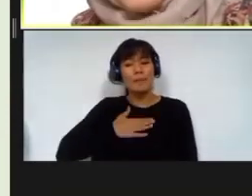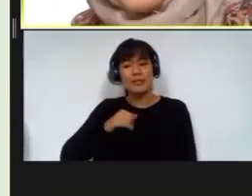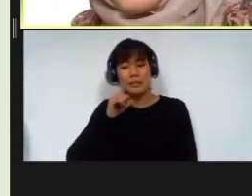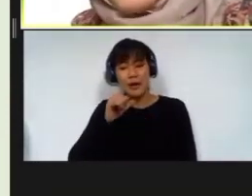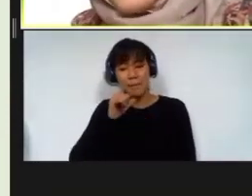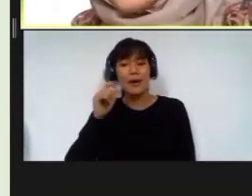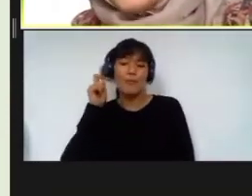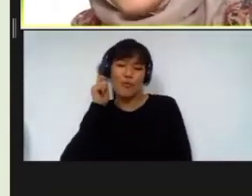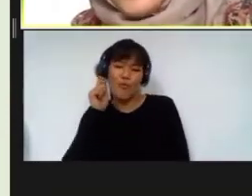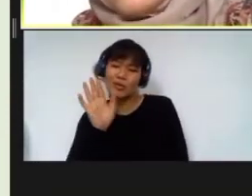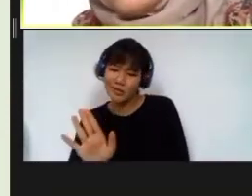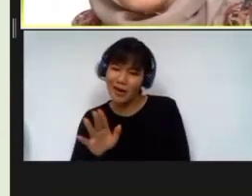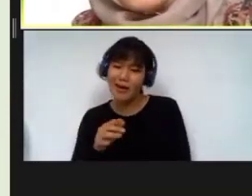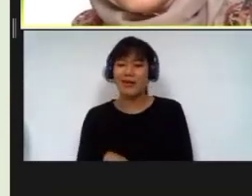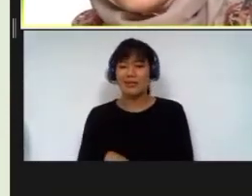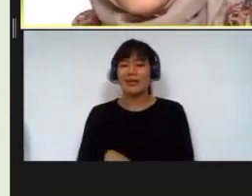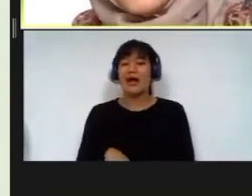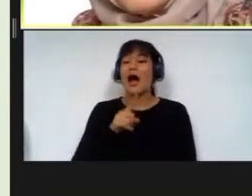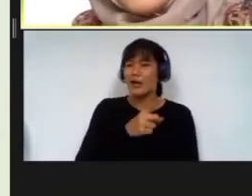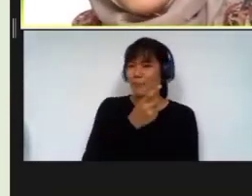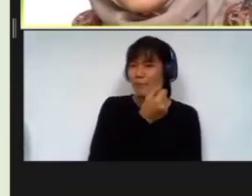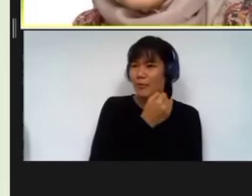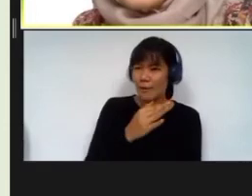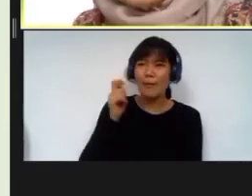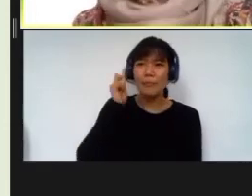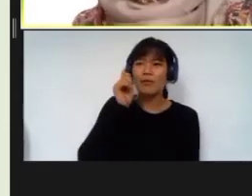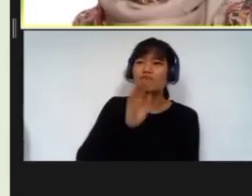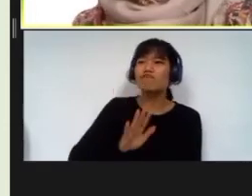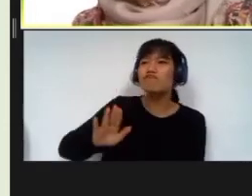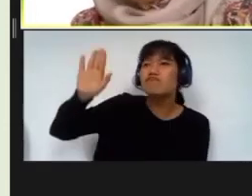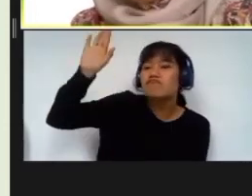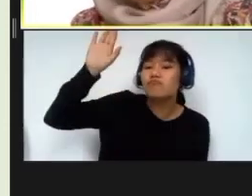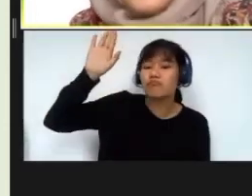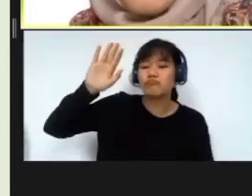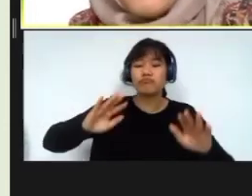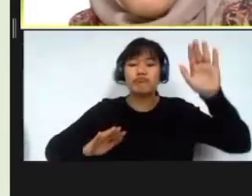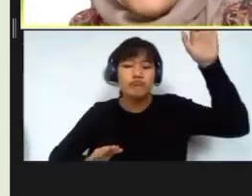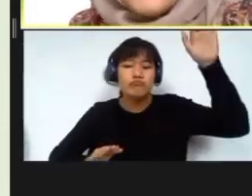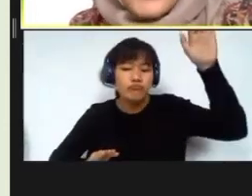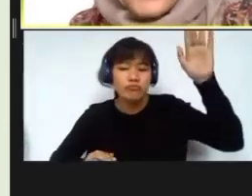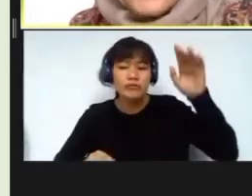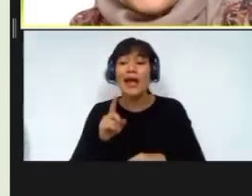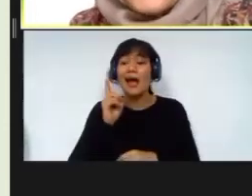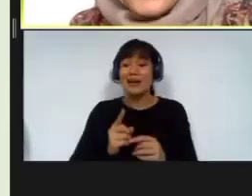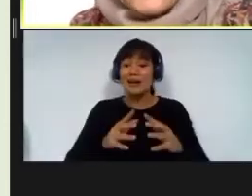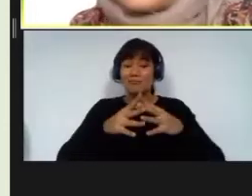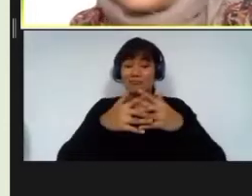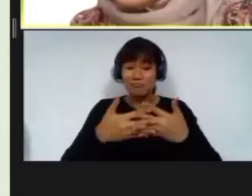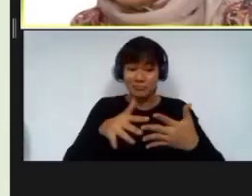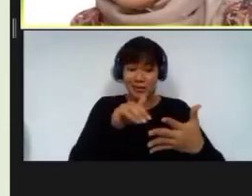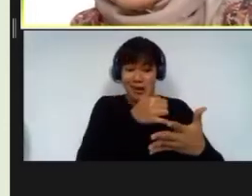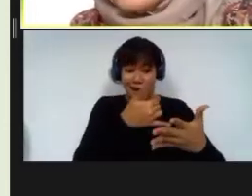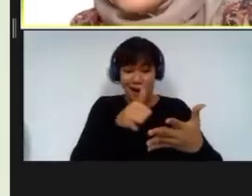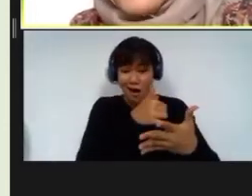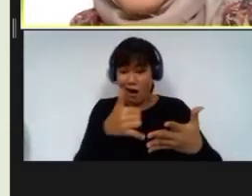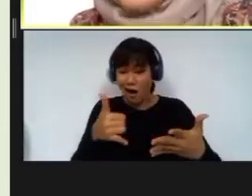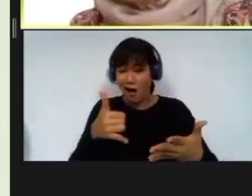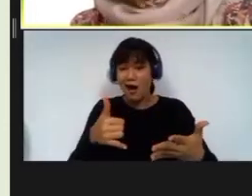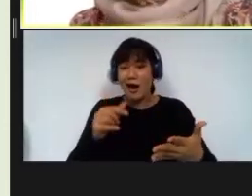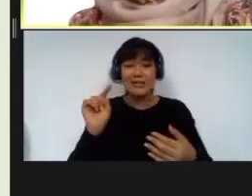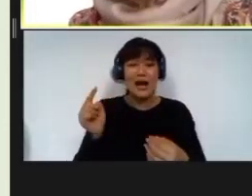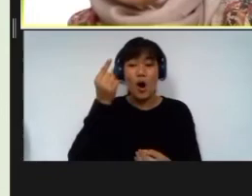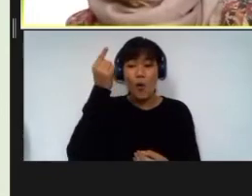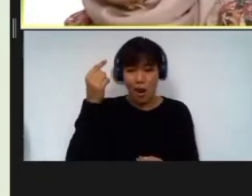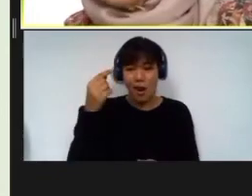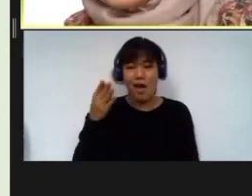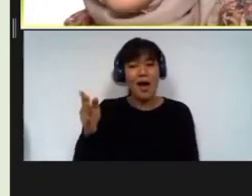siswa perempuan. Ada beberapa siswi mengacungkan tangan, lalu kemudian selama pembacaan ayat suci Al-Quran berapa menit di awal, itu si